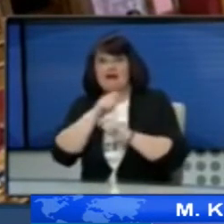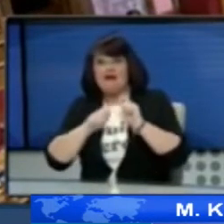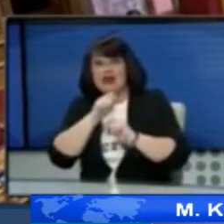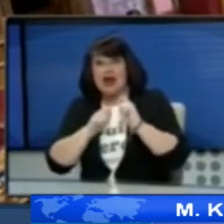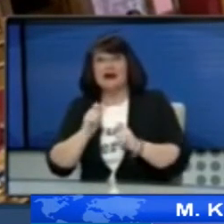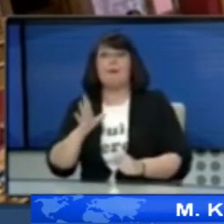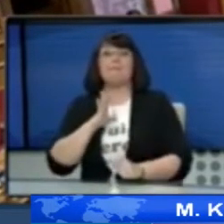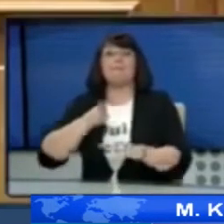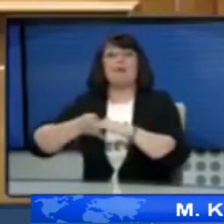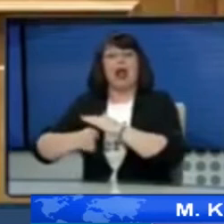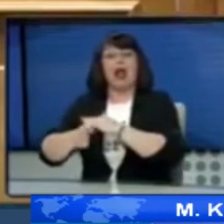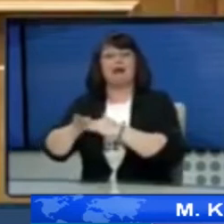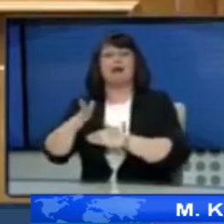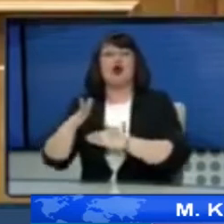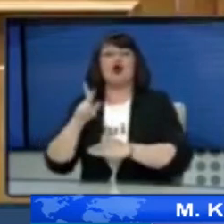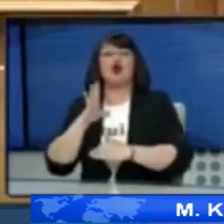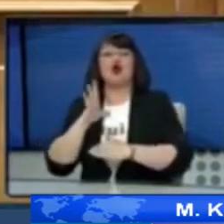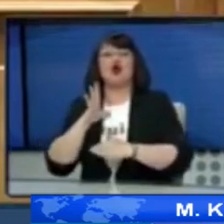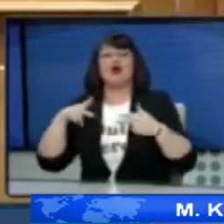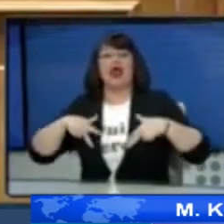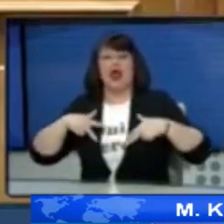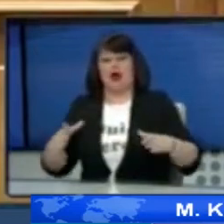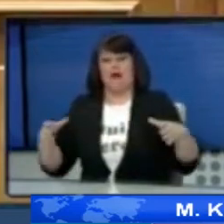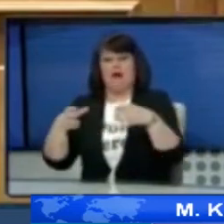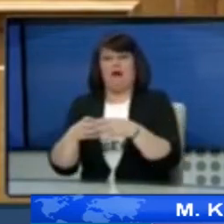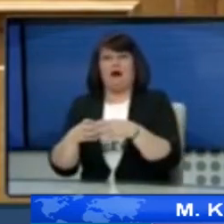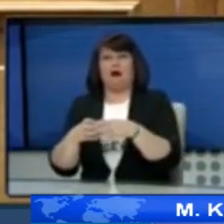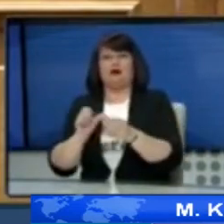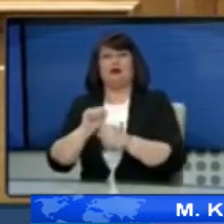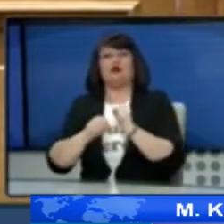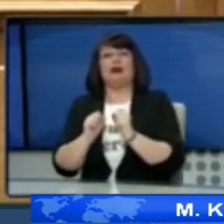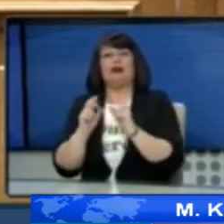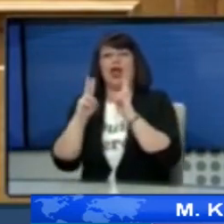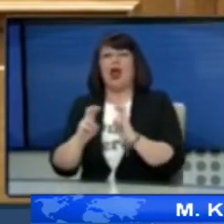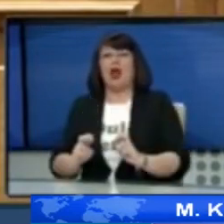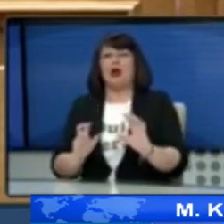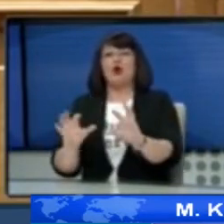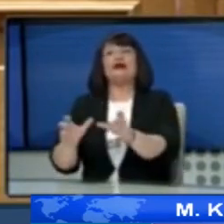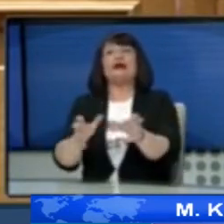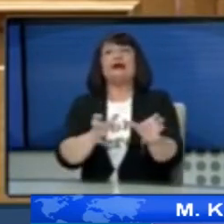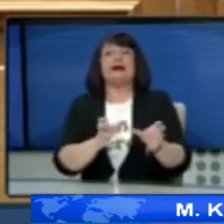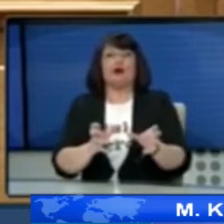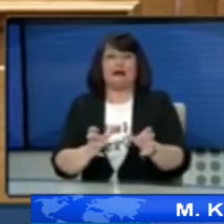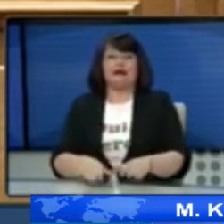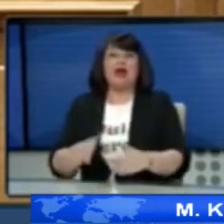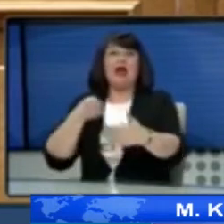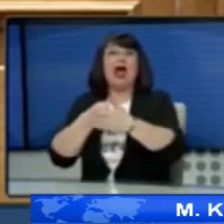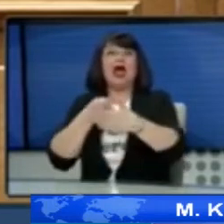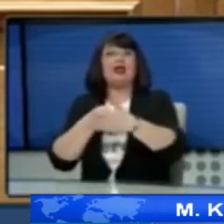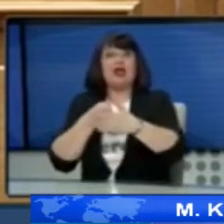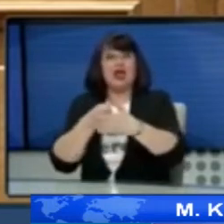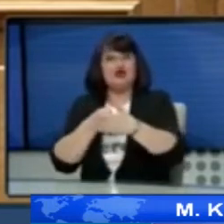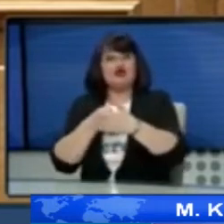ένα πελατειακό κράτος επιχειρώντας τον έλεγχο των μέσων μαζικής ενημέρωσης. Και με τα αδιέξοδα αυτά που